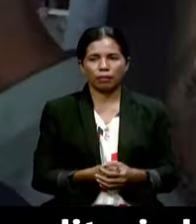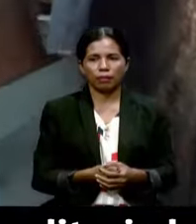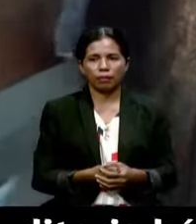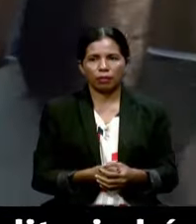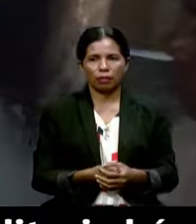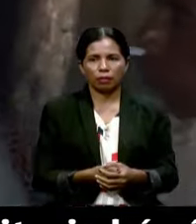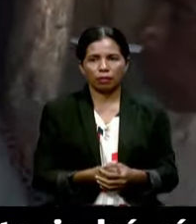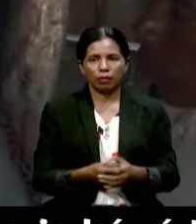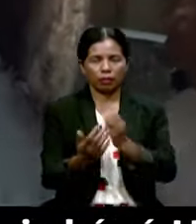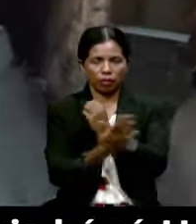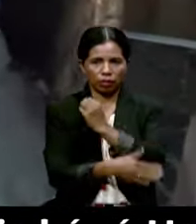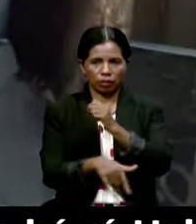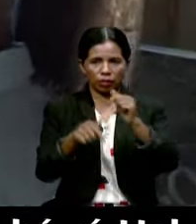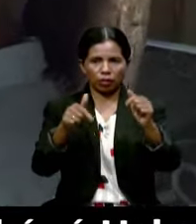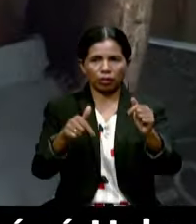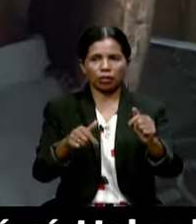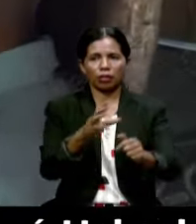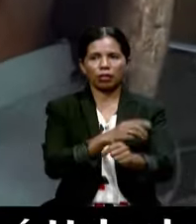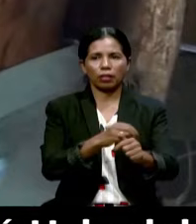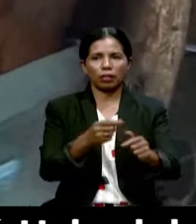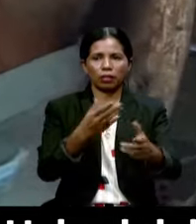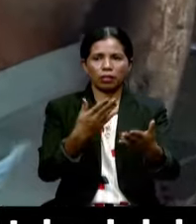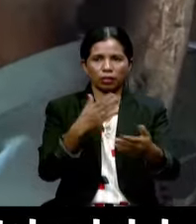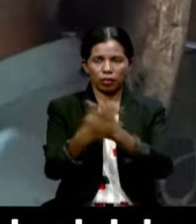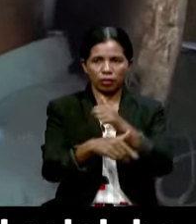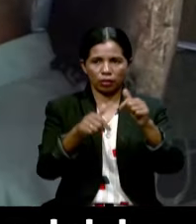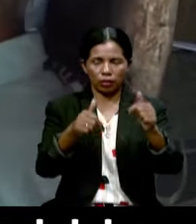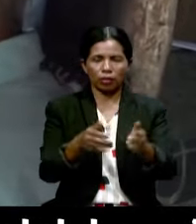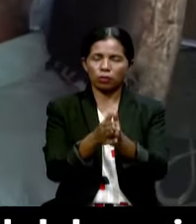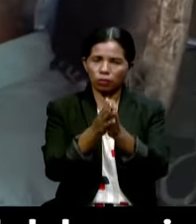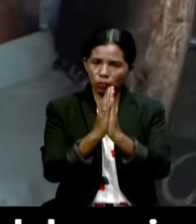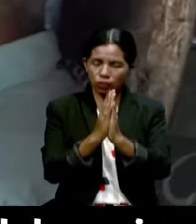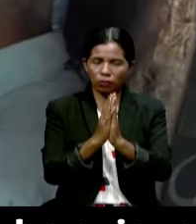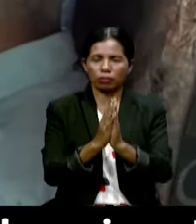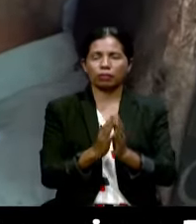ya rai ne ya rai sorontul kamnasa atu husu dei